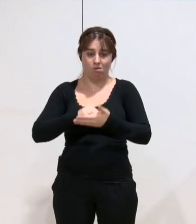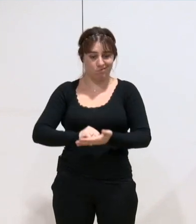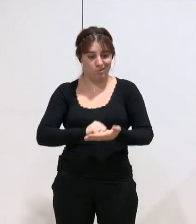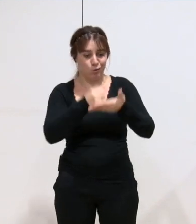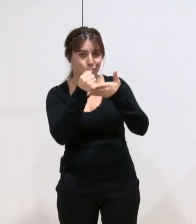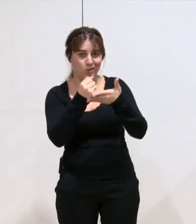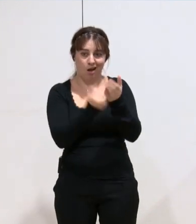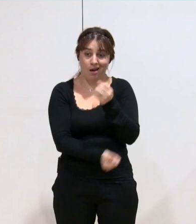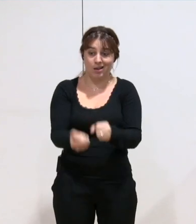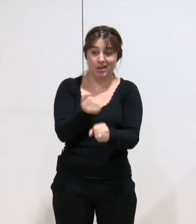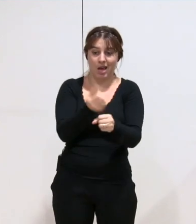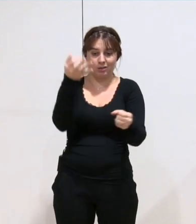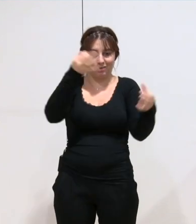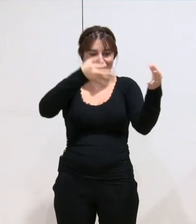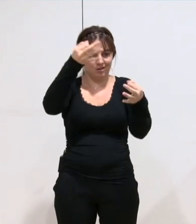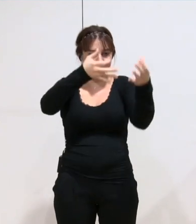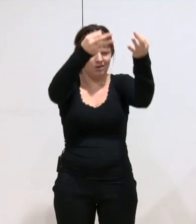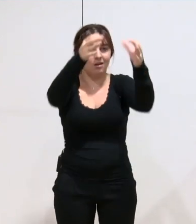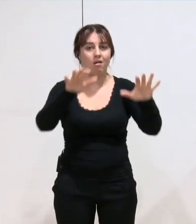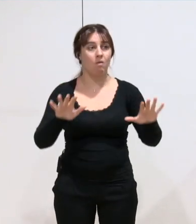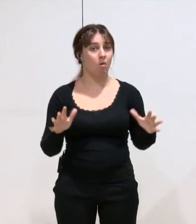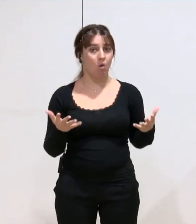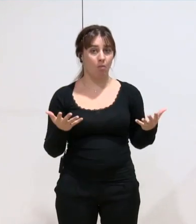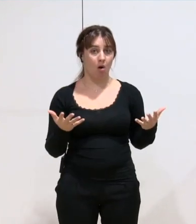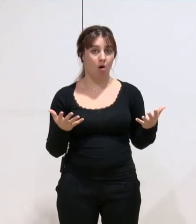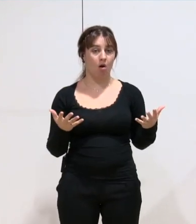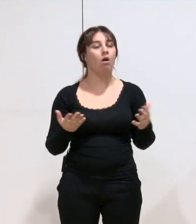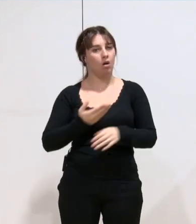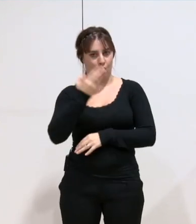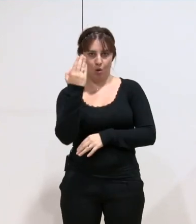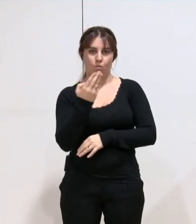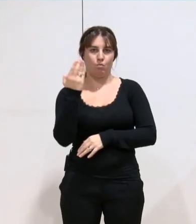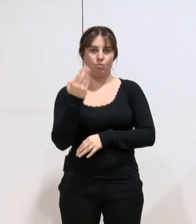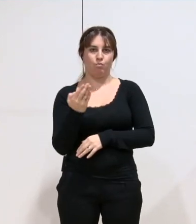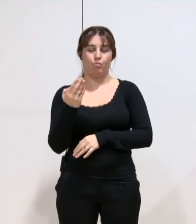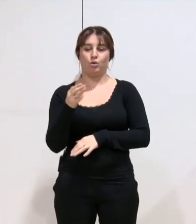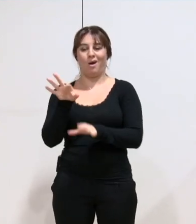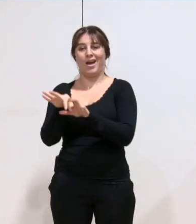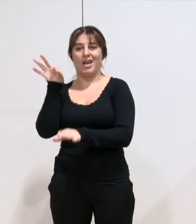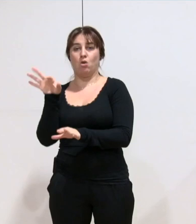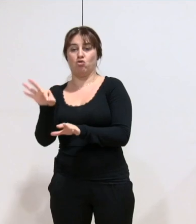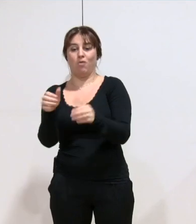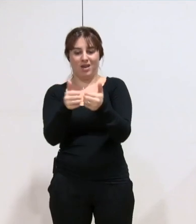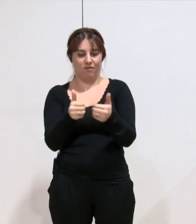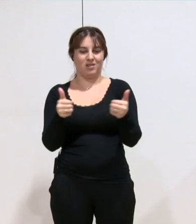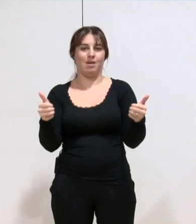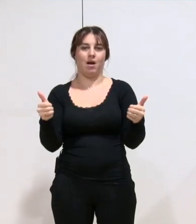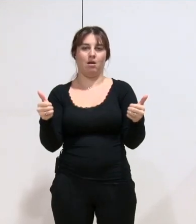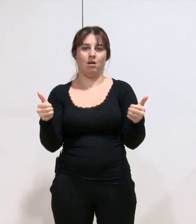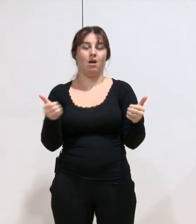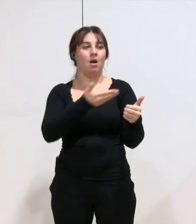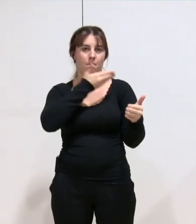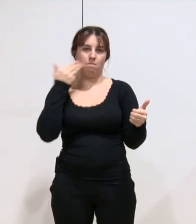création passe à bien vocation à être détaché du choix de l'élu et à être géré